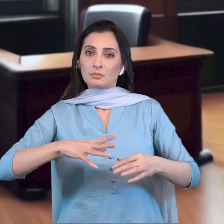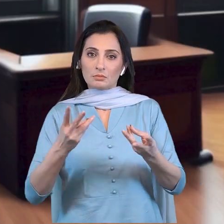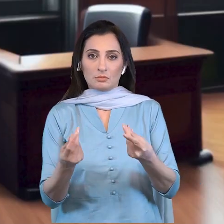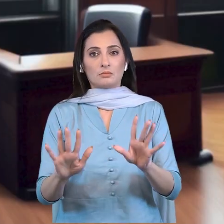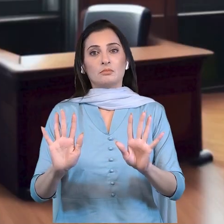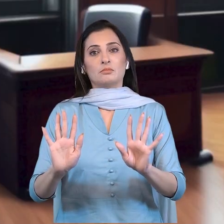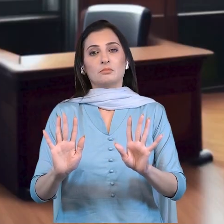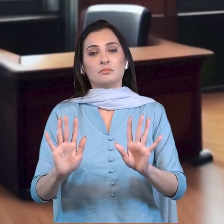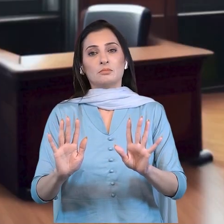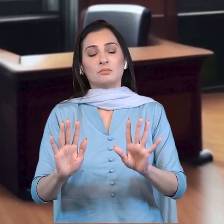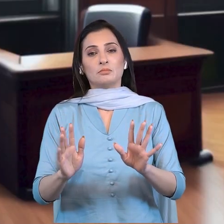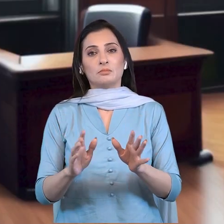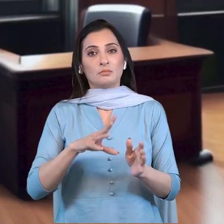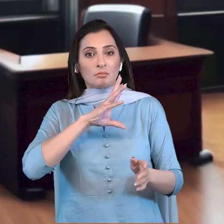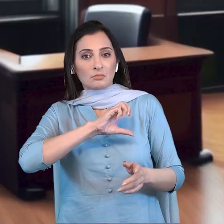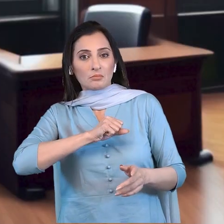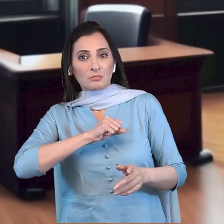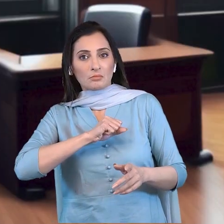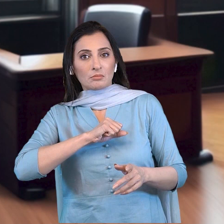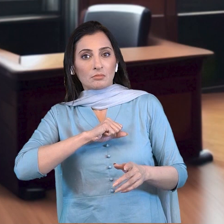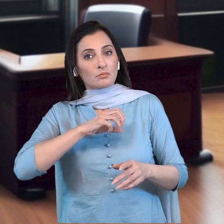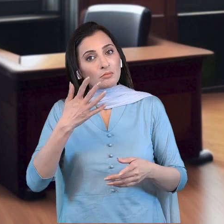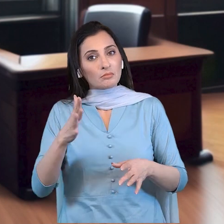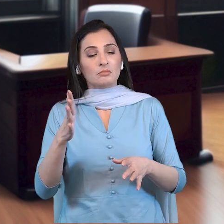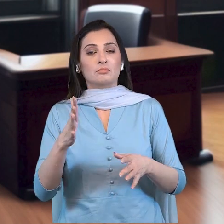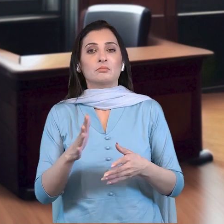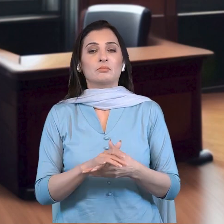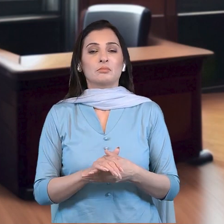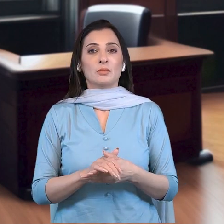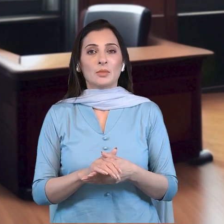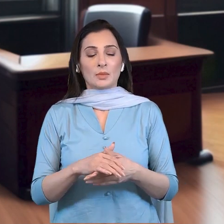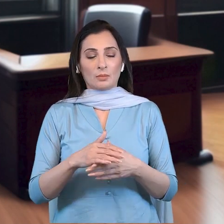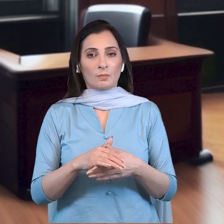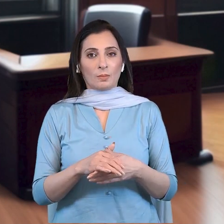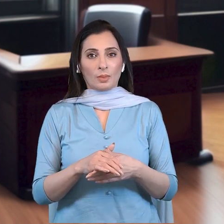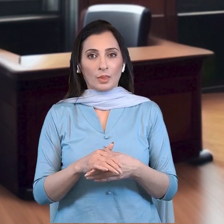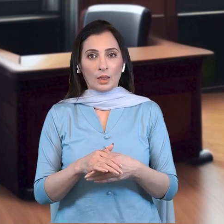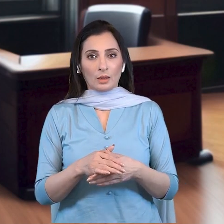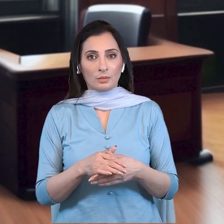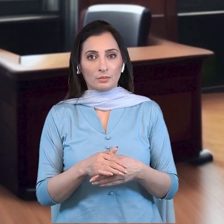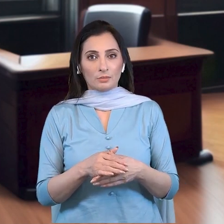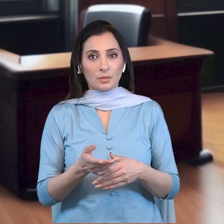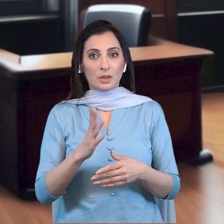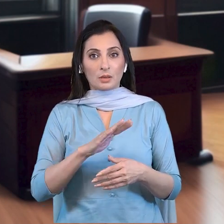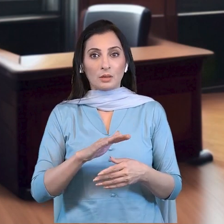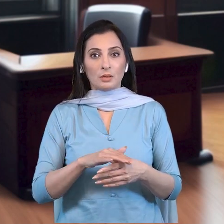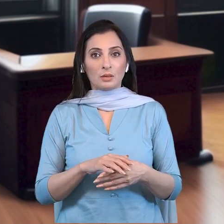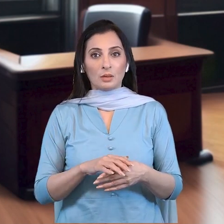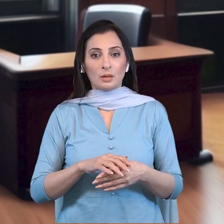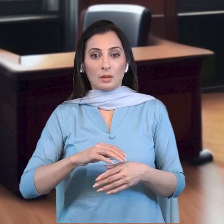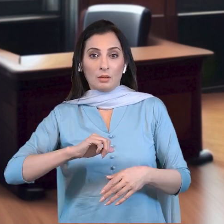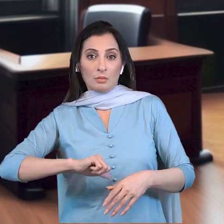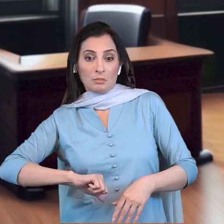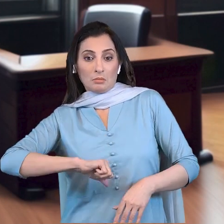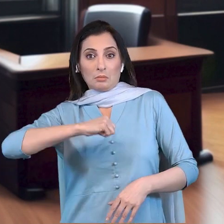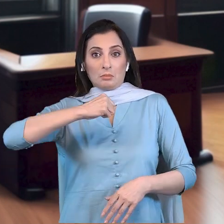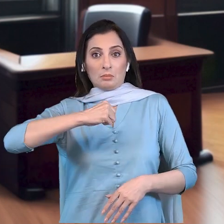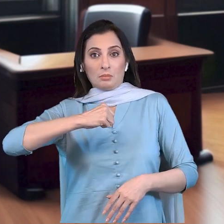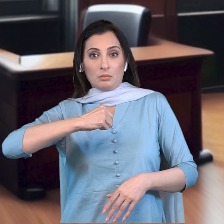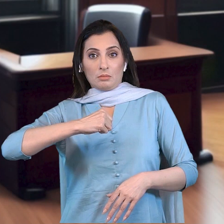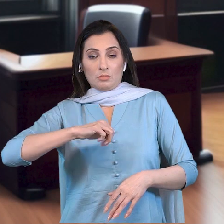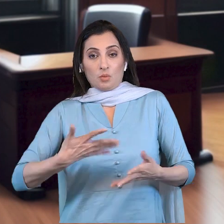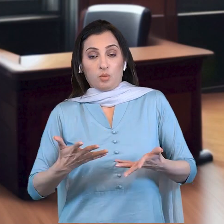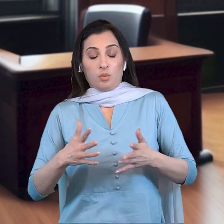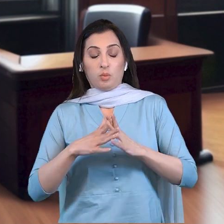اور گراؤنڈ ہے کہ ایگو، یعنی کہ ہمیں ایگو کا بھی بڑا مسئلہ ہو جاتا ہے کہ بھائی کہ